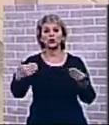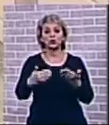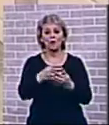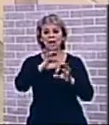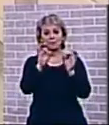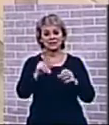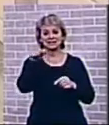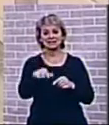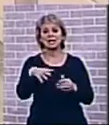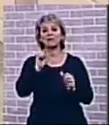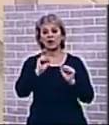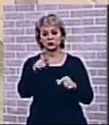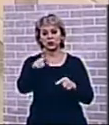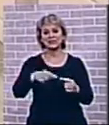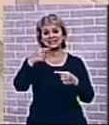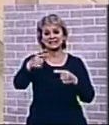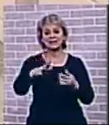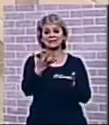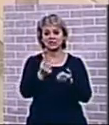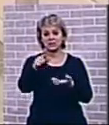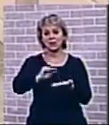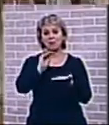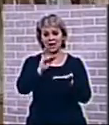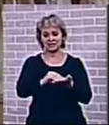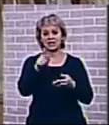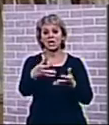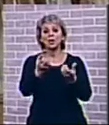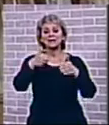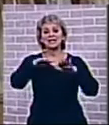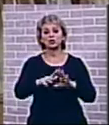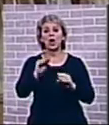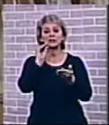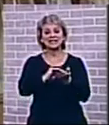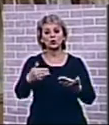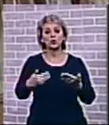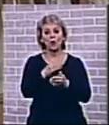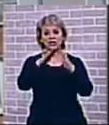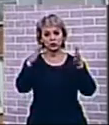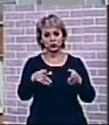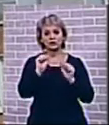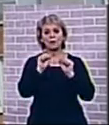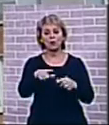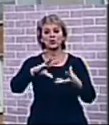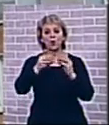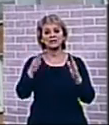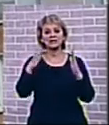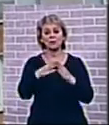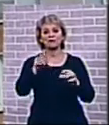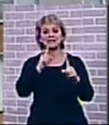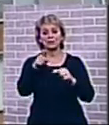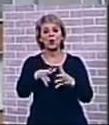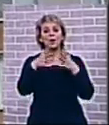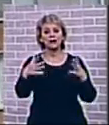нового образца с возможностью дистанционного снятия показаний. Принять решение об установке новых счетчиков можно на общедомовом